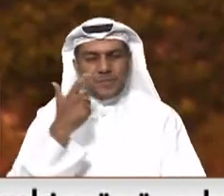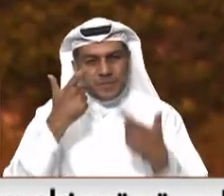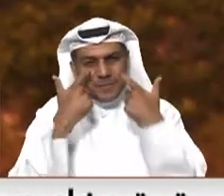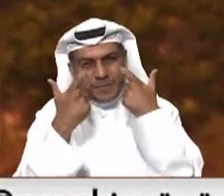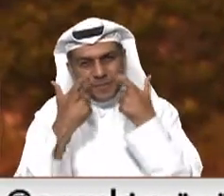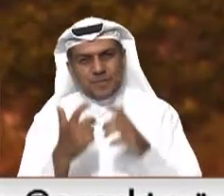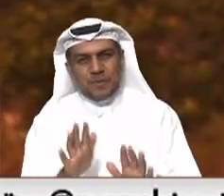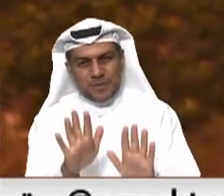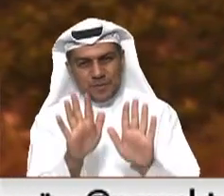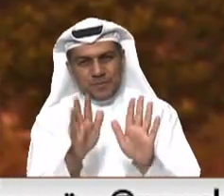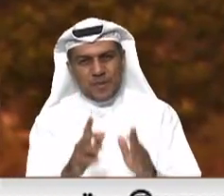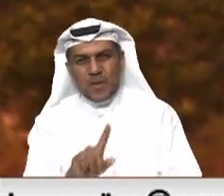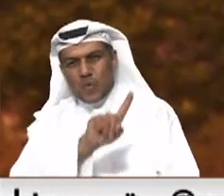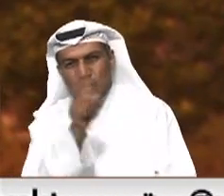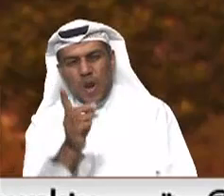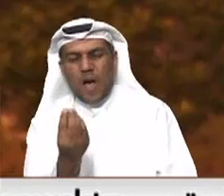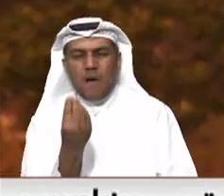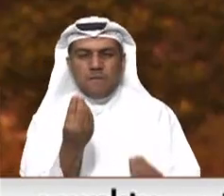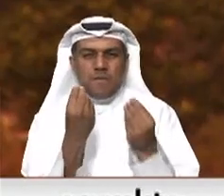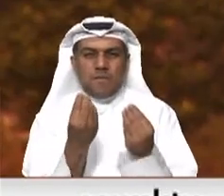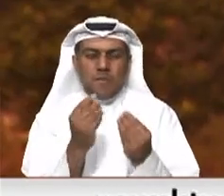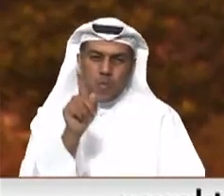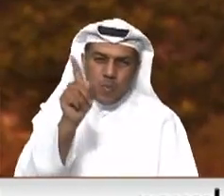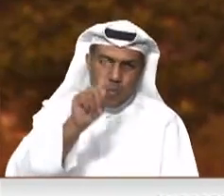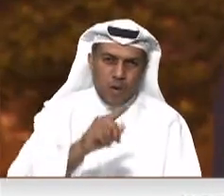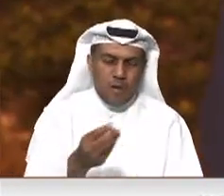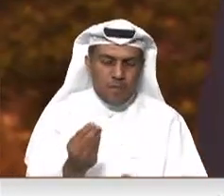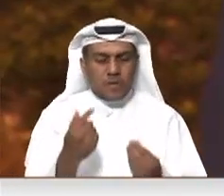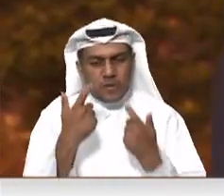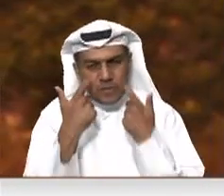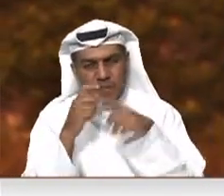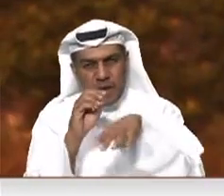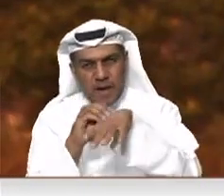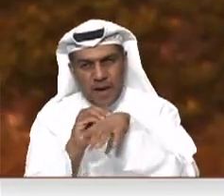شويه ويخففون السرعة، بس لا اكثر ولا اقل. هم طبعا